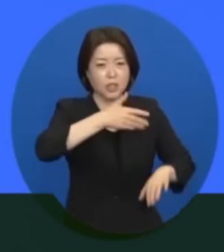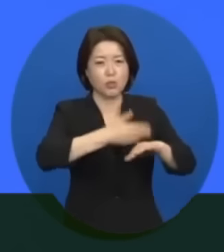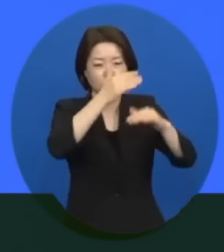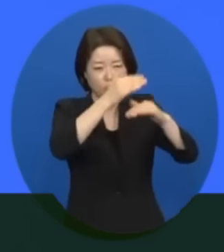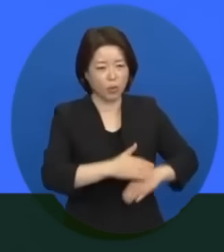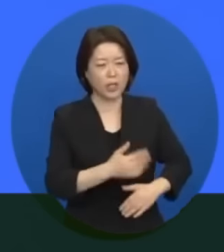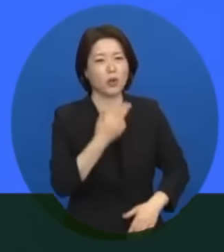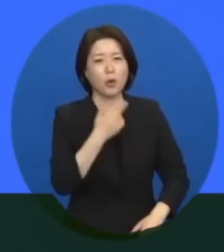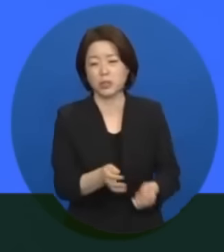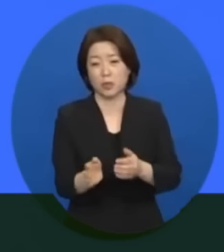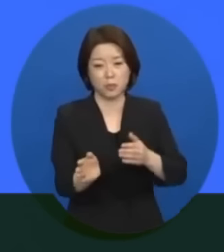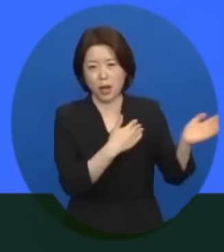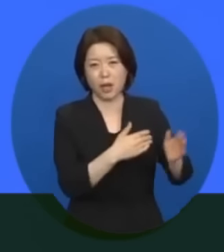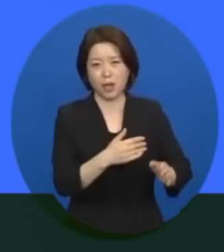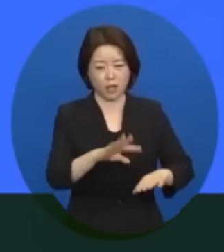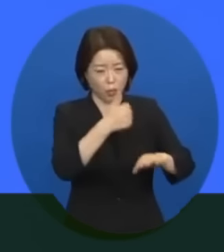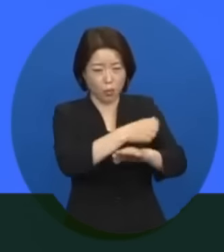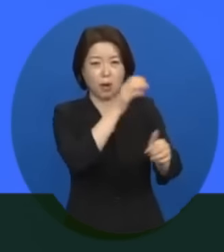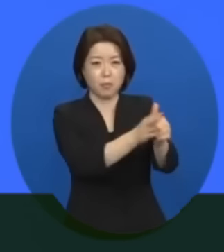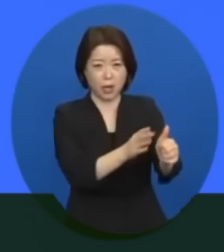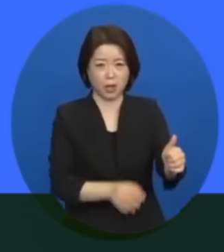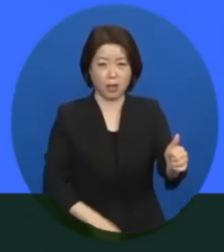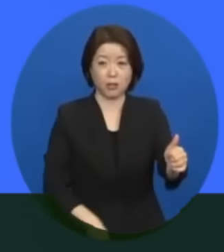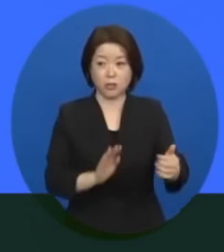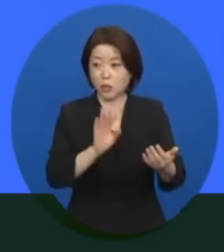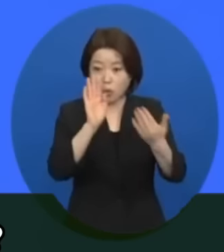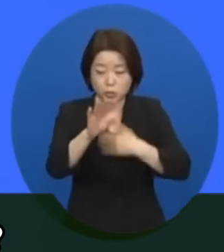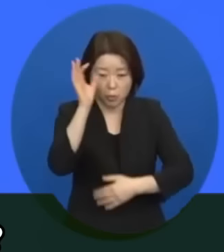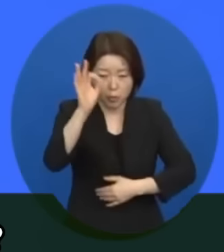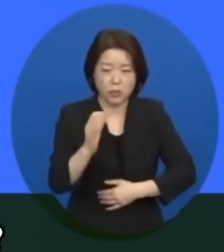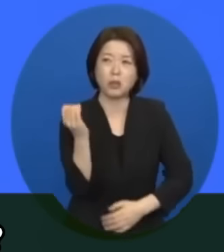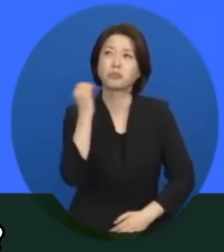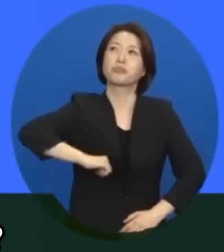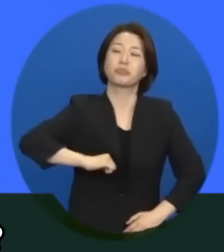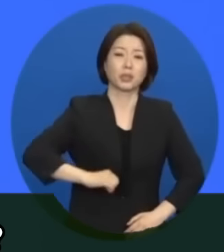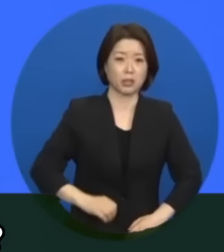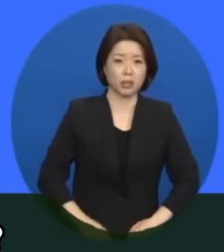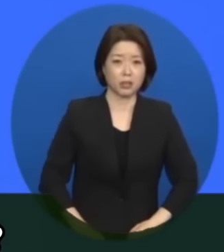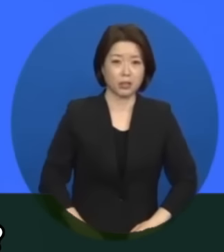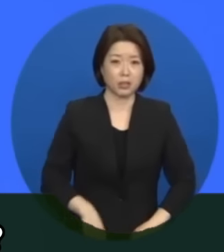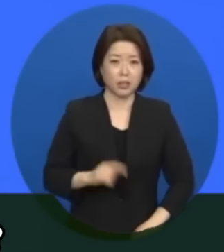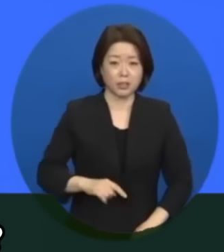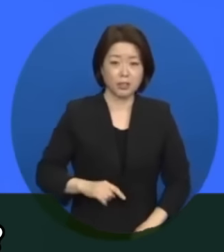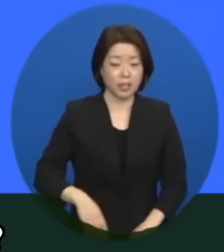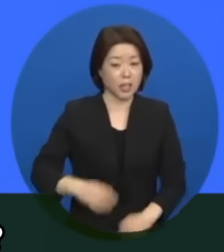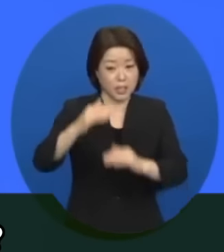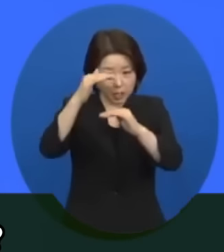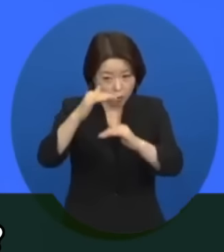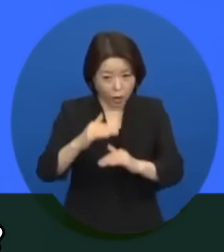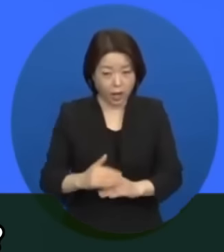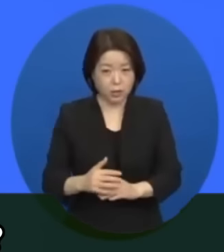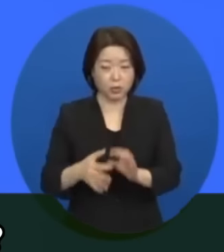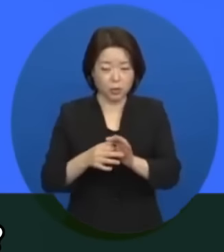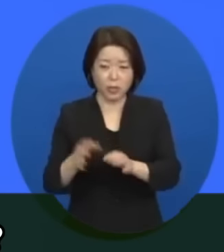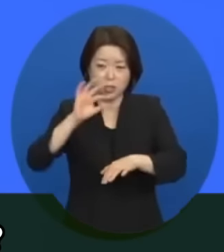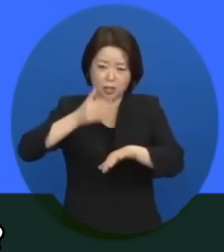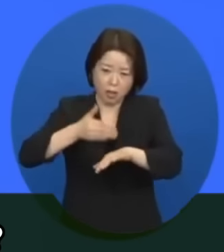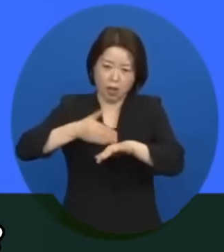패스했더니 어떻게 합니까 불순종하는 그러니까이 과정을 거쳐서 연단을 받는 것이